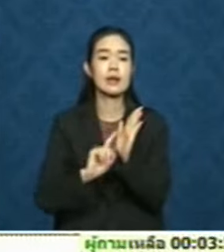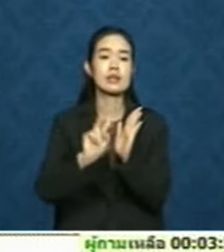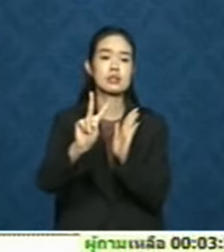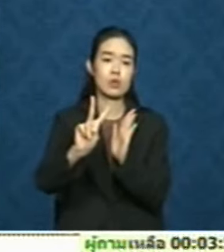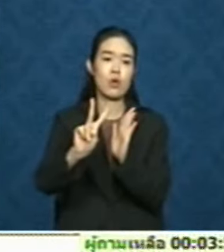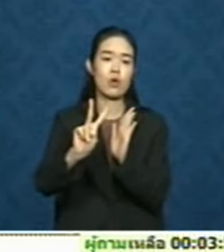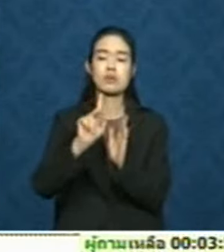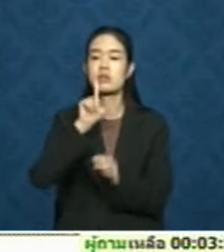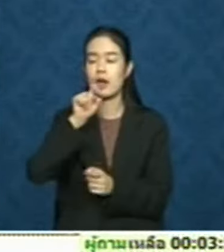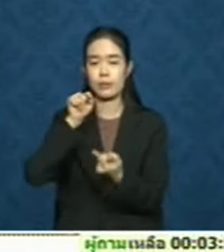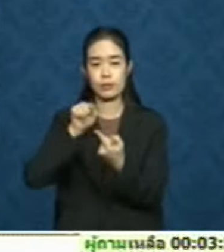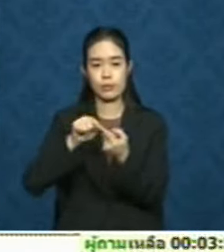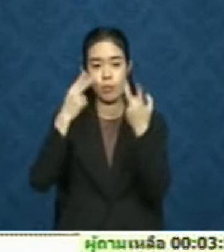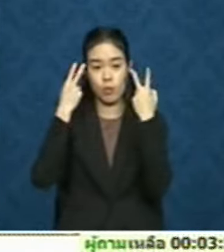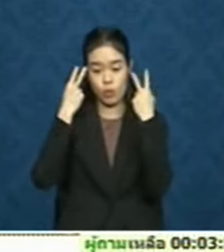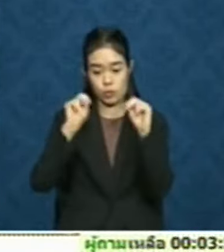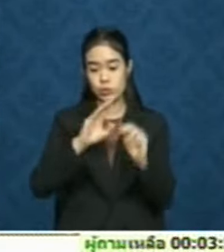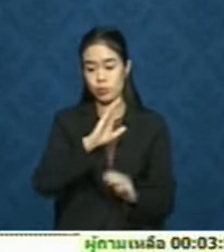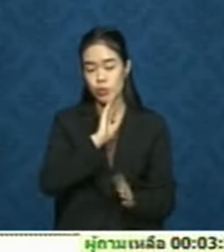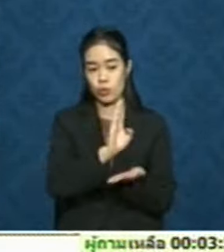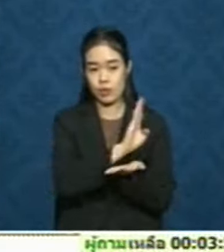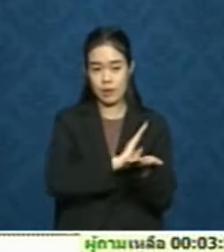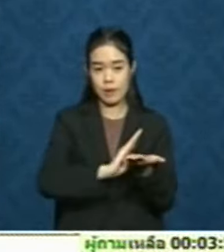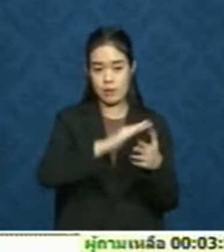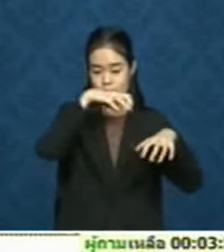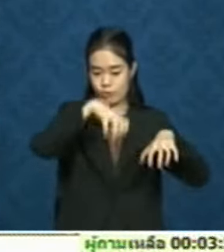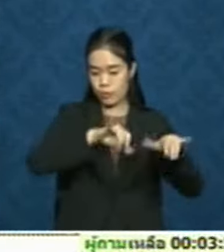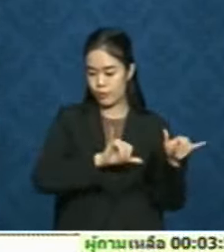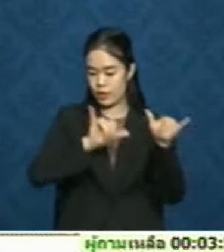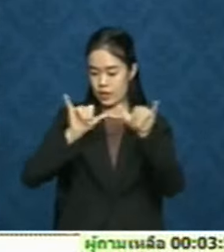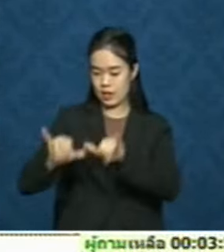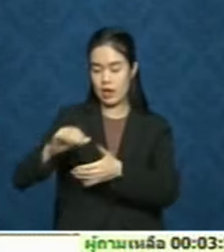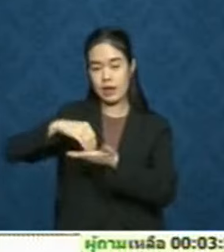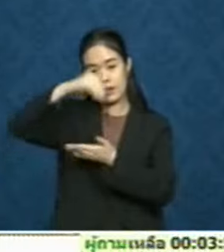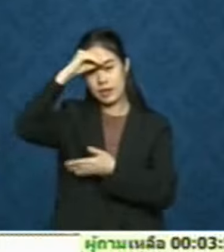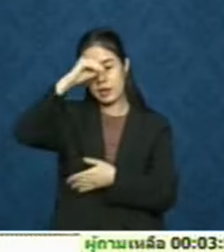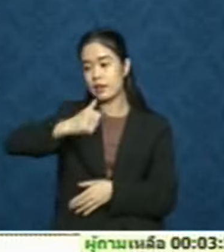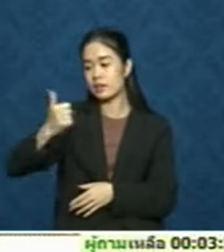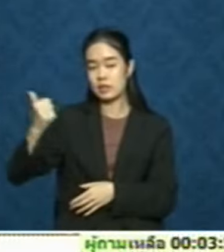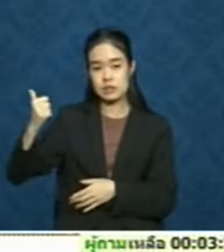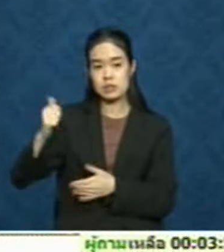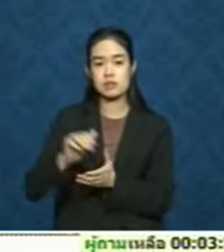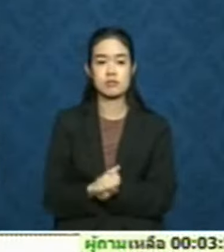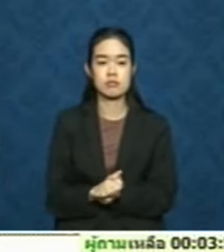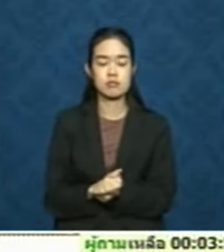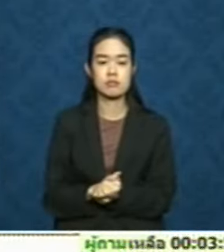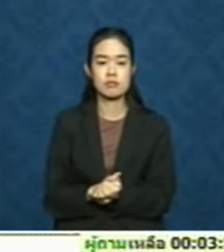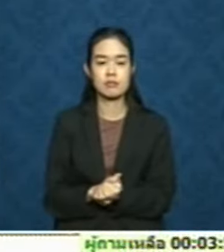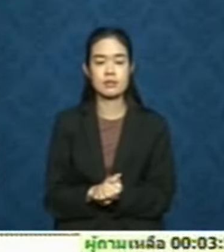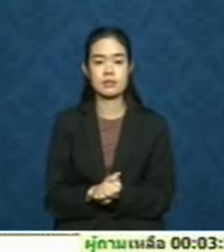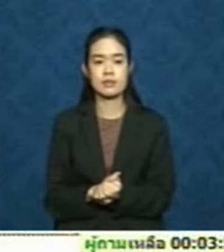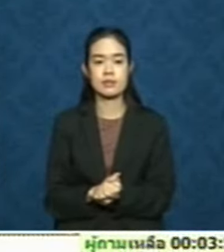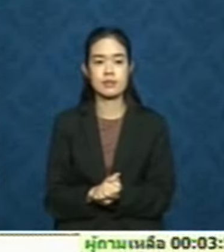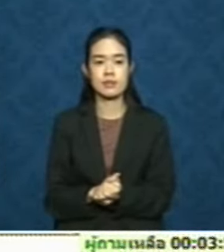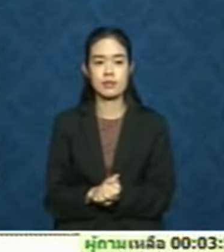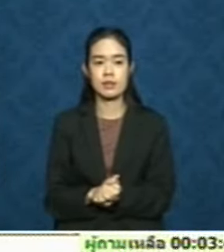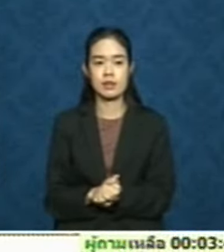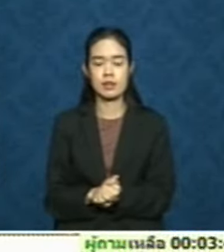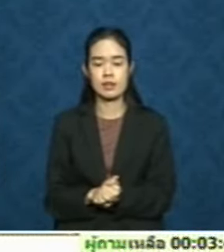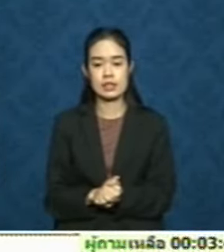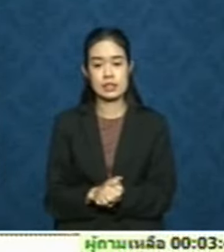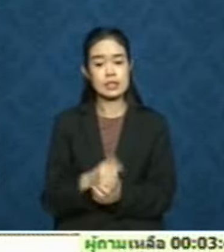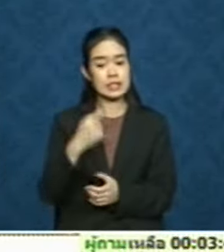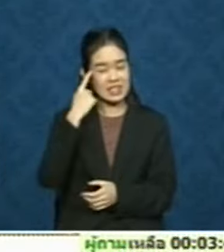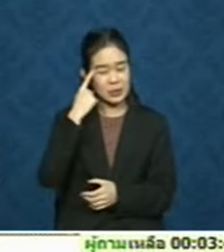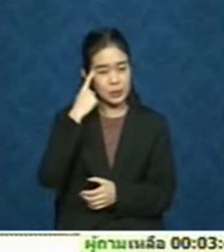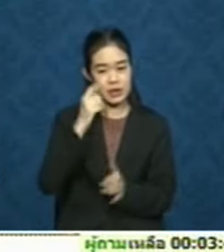การย้ายสถาบันนี้ไปยังที่อื่นตามคำปรึกษาถึงที่สุดของศาลปกครองสูงสุดนั้นได้เตรียมที่ไว้แล้